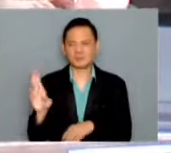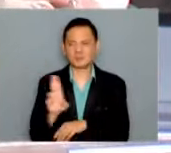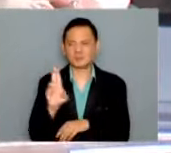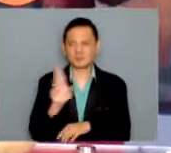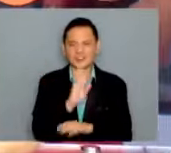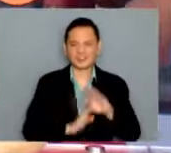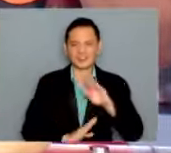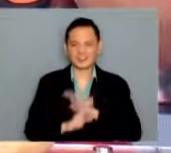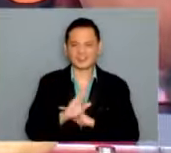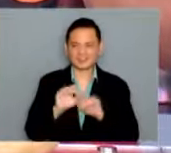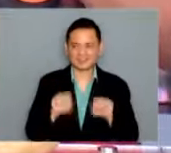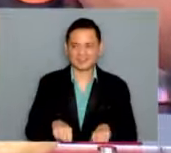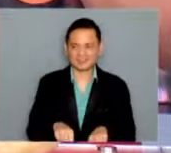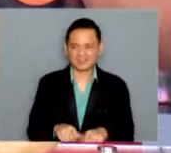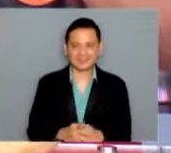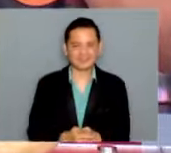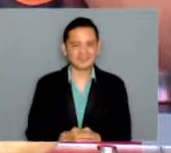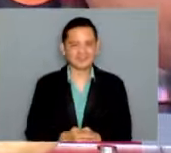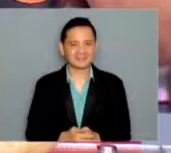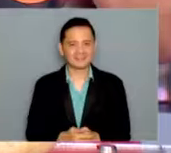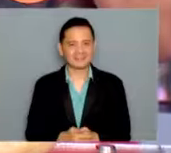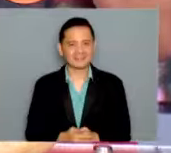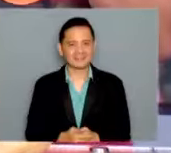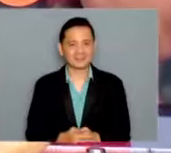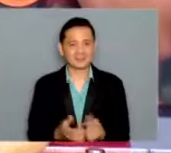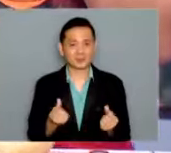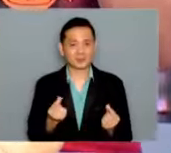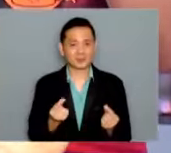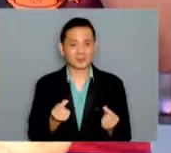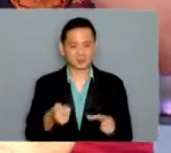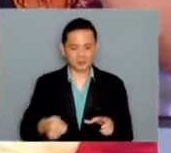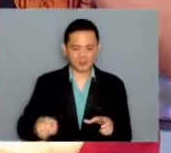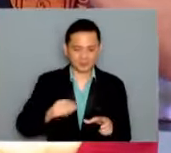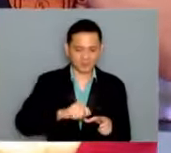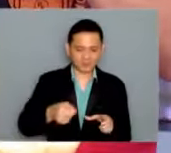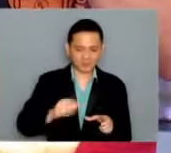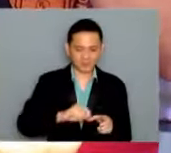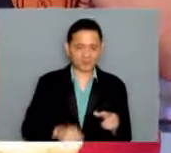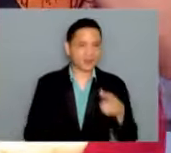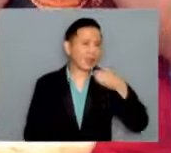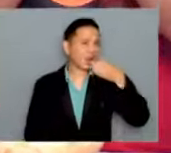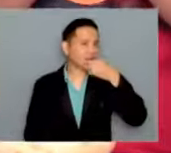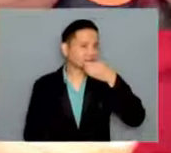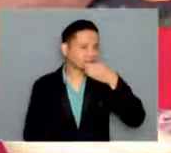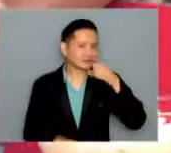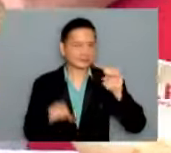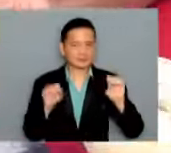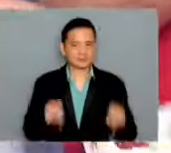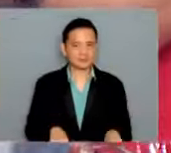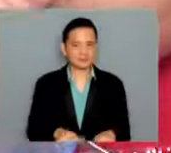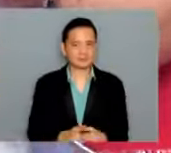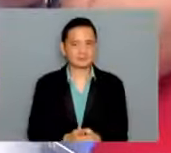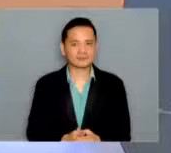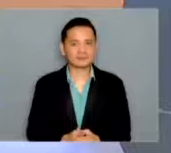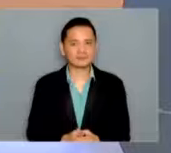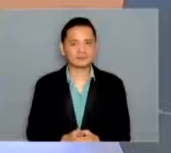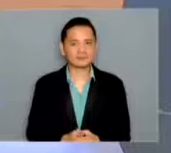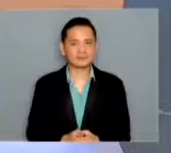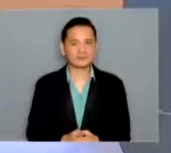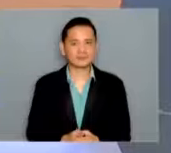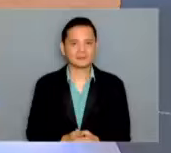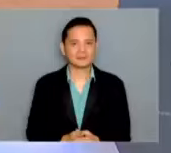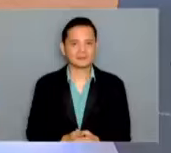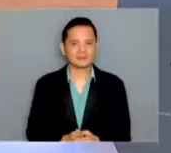pagkain ito, Doc? Ayan. Pwede nyo. Parang ilala. Isi-spread ba? Pwede nyo spread. Pwede nyo ilugin. Pwede nyo crush. Pwede nyo ilugin. Ay, Mark.